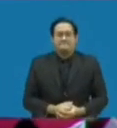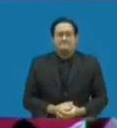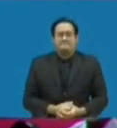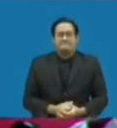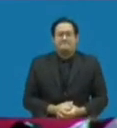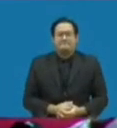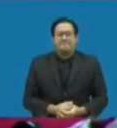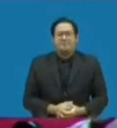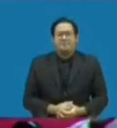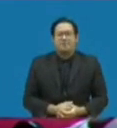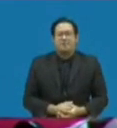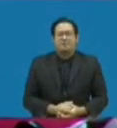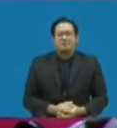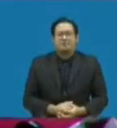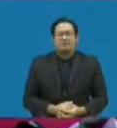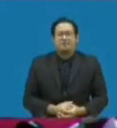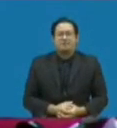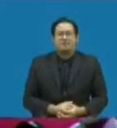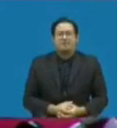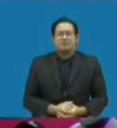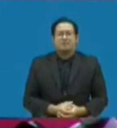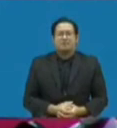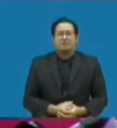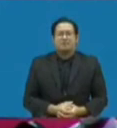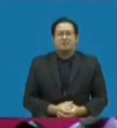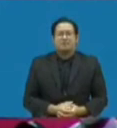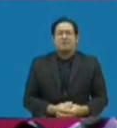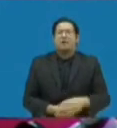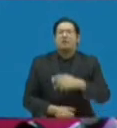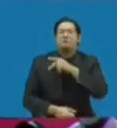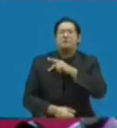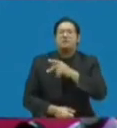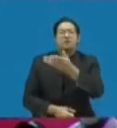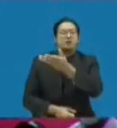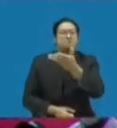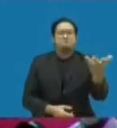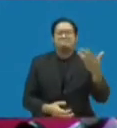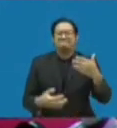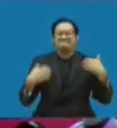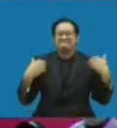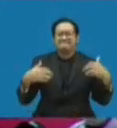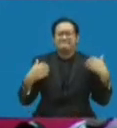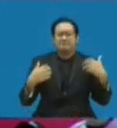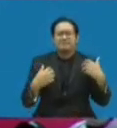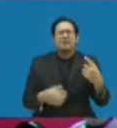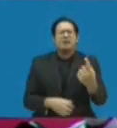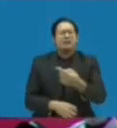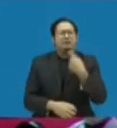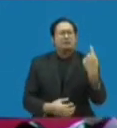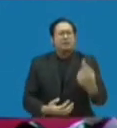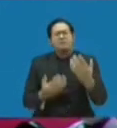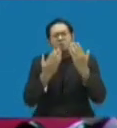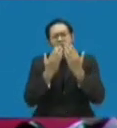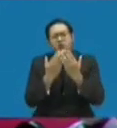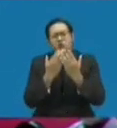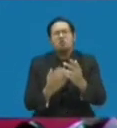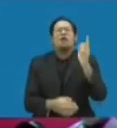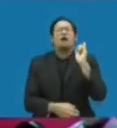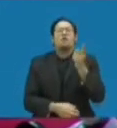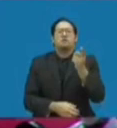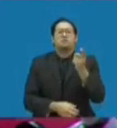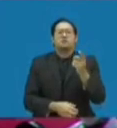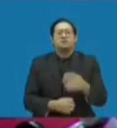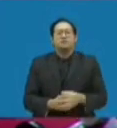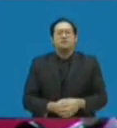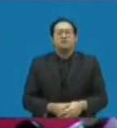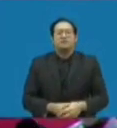Hai para peserta yang berbahagia Kita patut bersyukur olahraga difabel